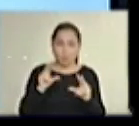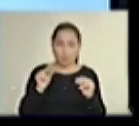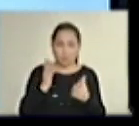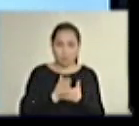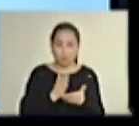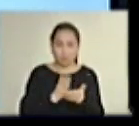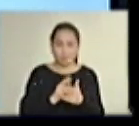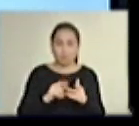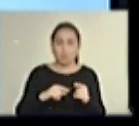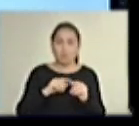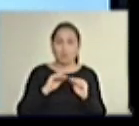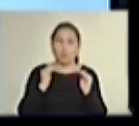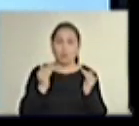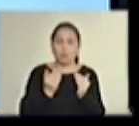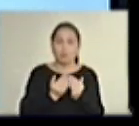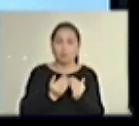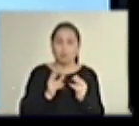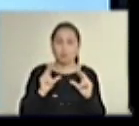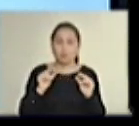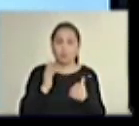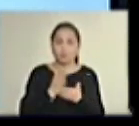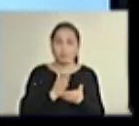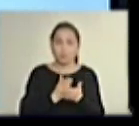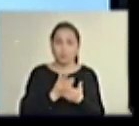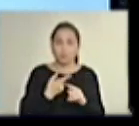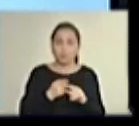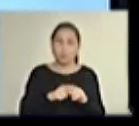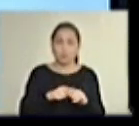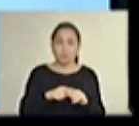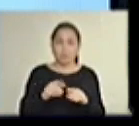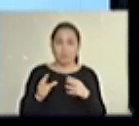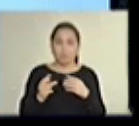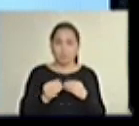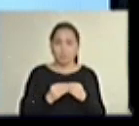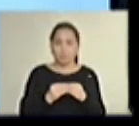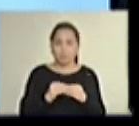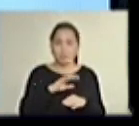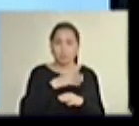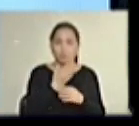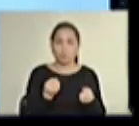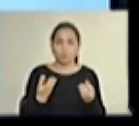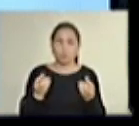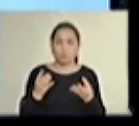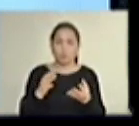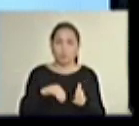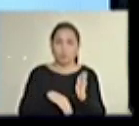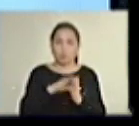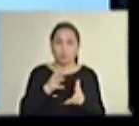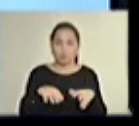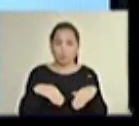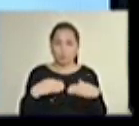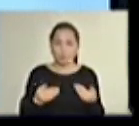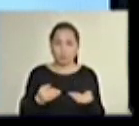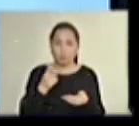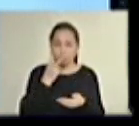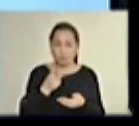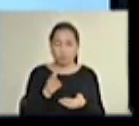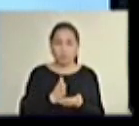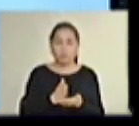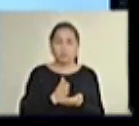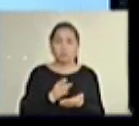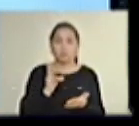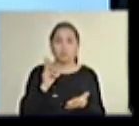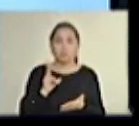va uni aylantiradigan qismi mavjud. Bu yerda ham biz kuchdan necha marta yutuq berishni kuzatadigan bo'lsak,